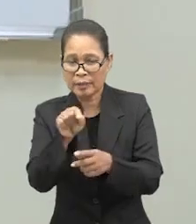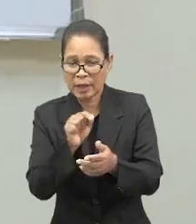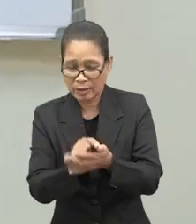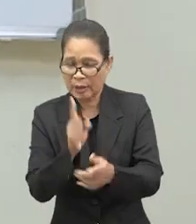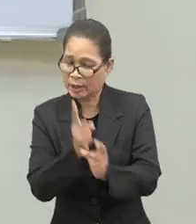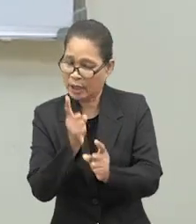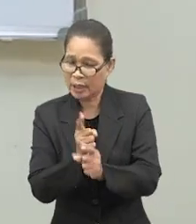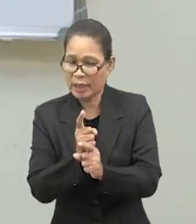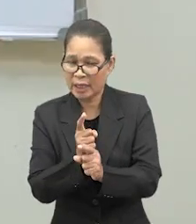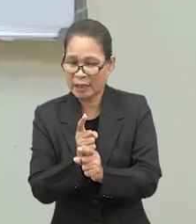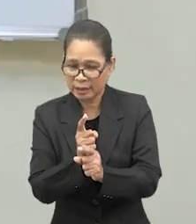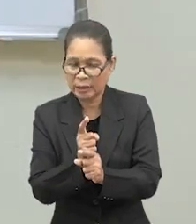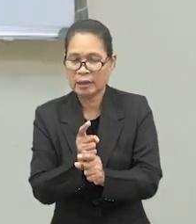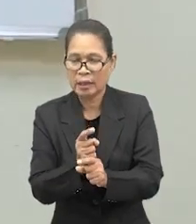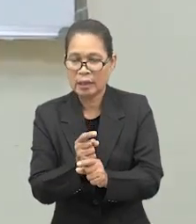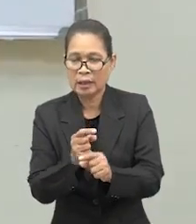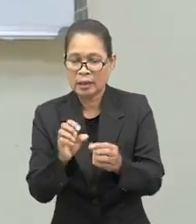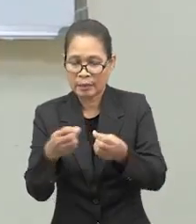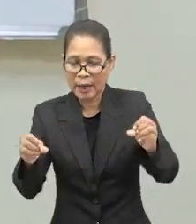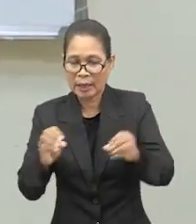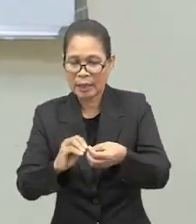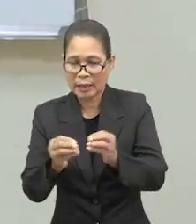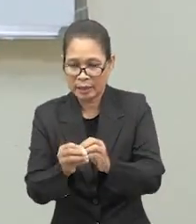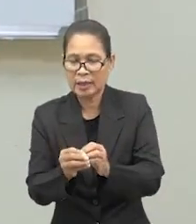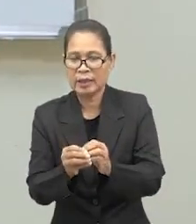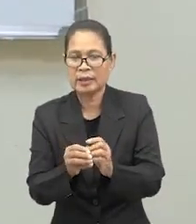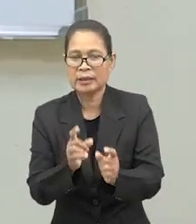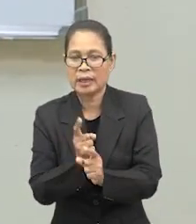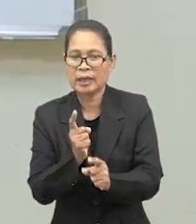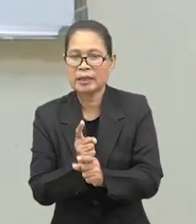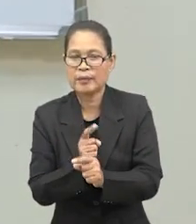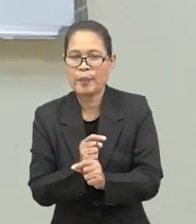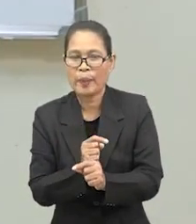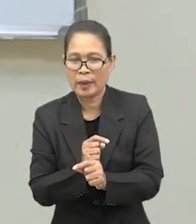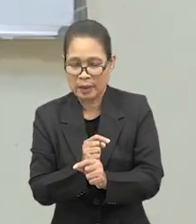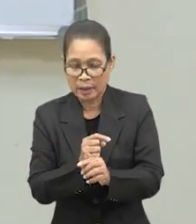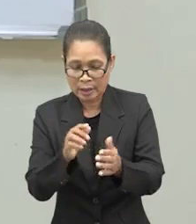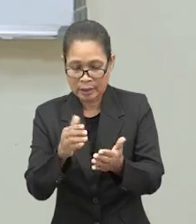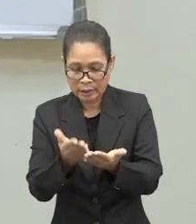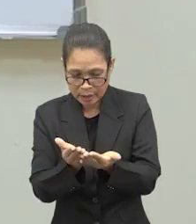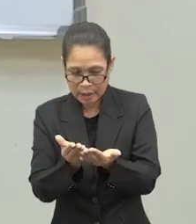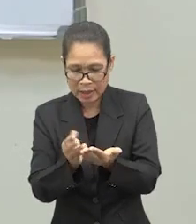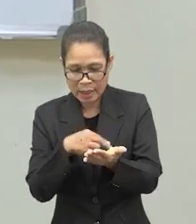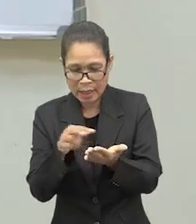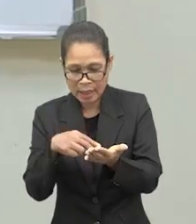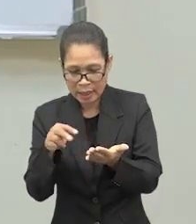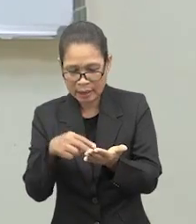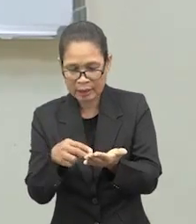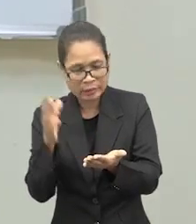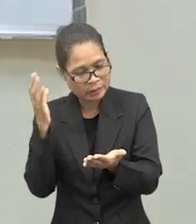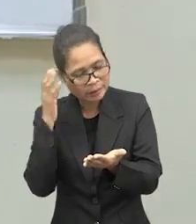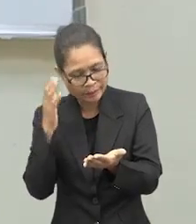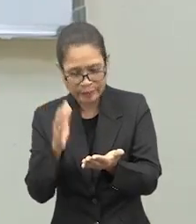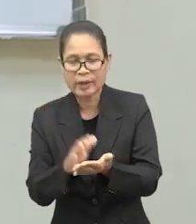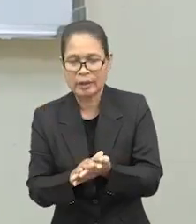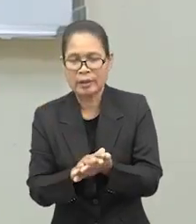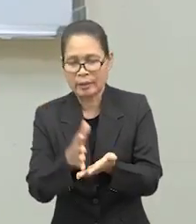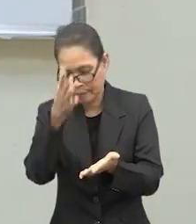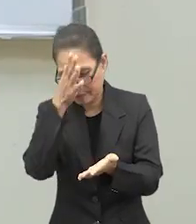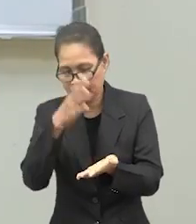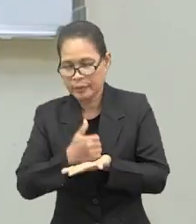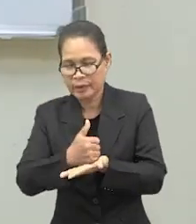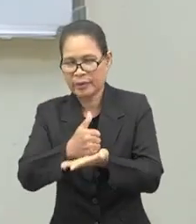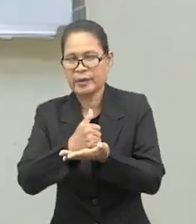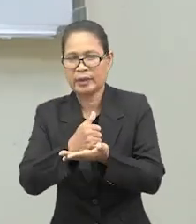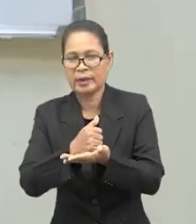và anh tiên thì mới chầm nọt để con bằng cao nước trâu chùm mùi nâng là bạc lệ này ớt pa mạ chà chấn còn anh an này quạt sạp từ